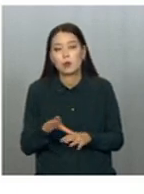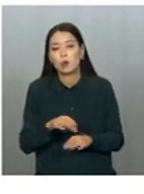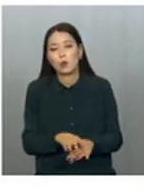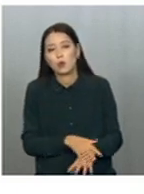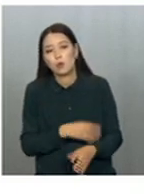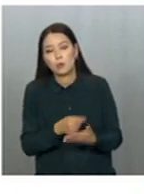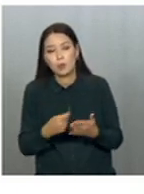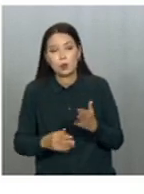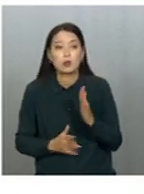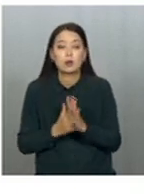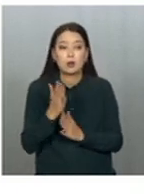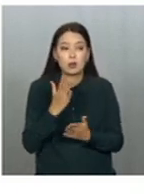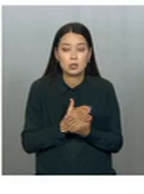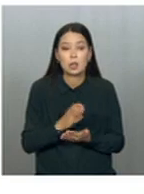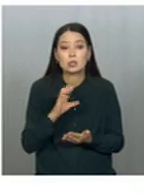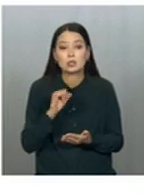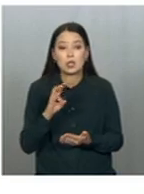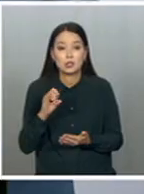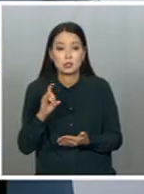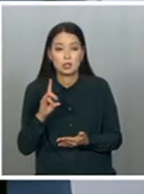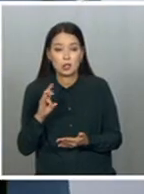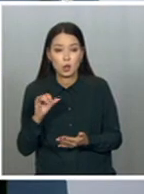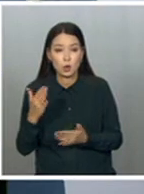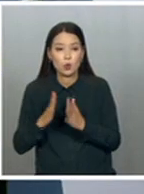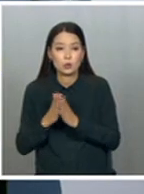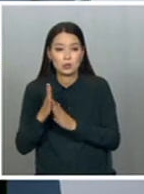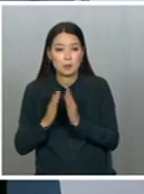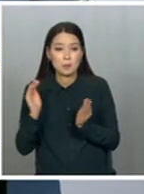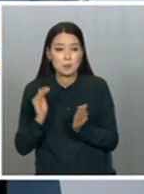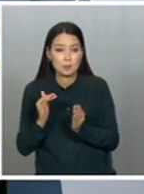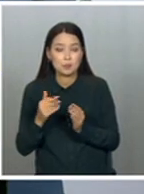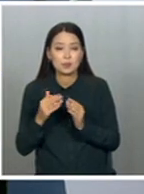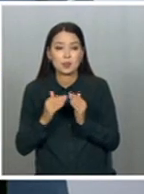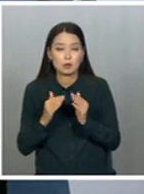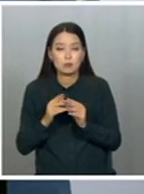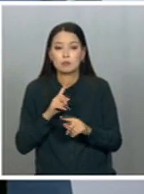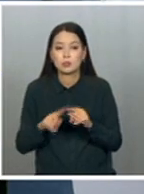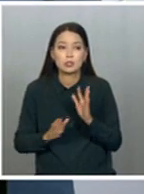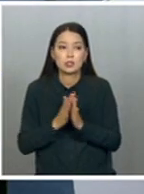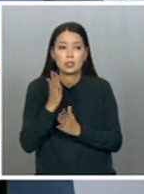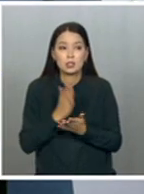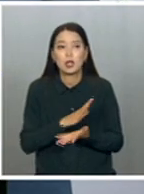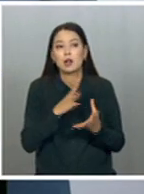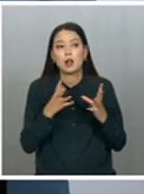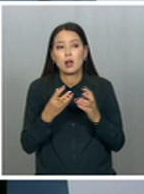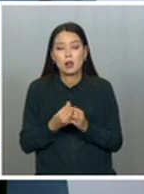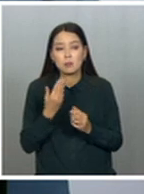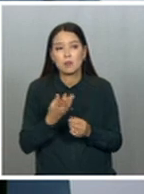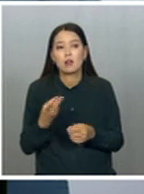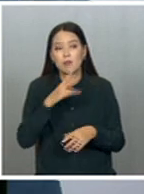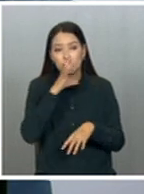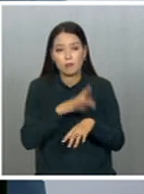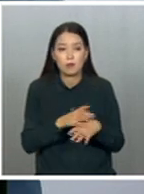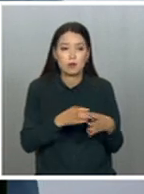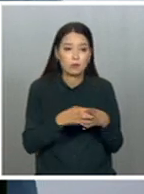ал саңылаулық транспирация өте қарқынды жүреді. Жалпы транспирацияға әсер ететін факторлар екі топқа бөлінеді.